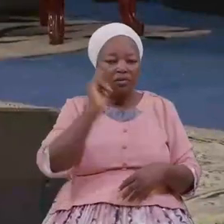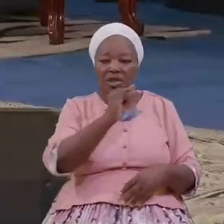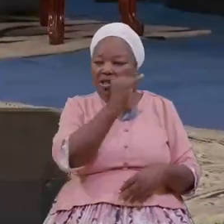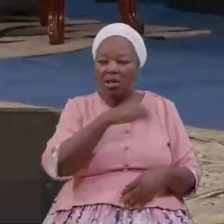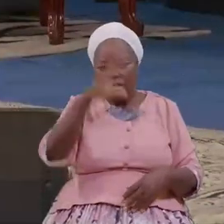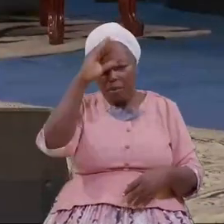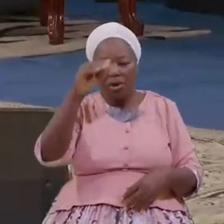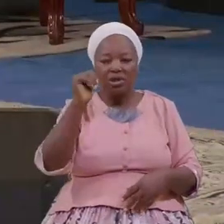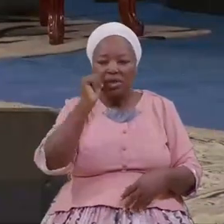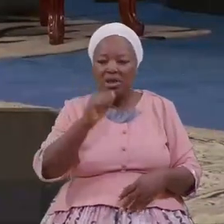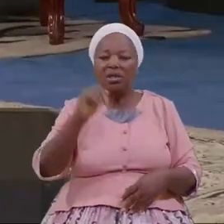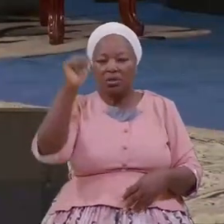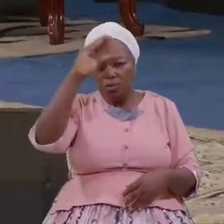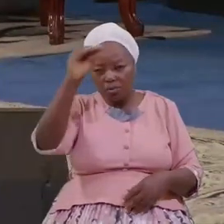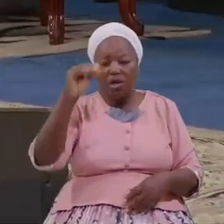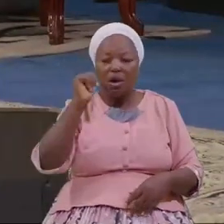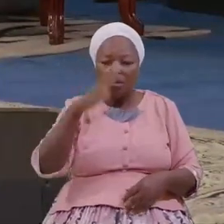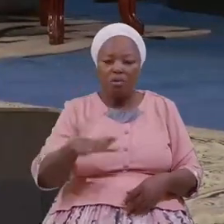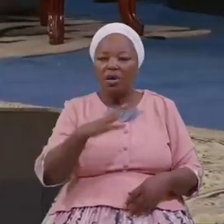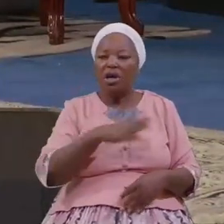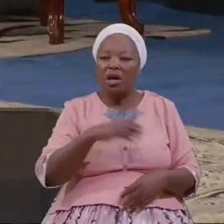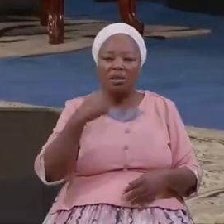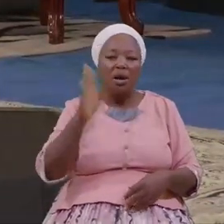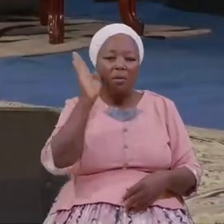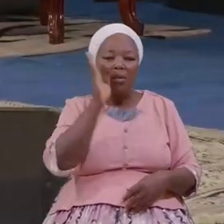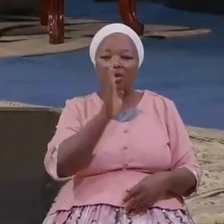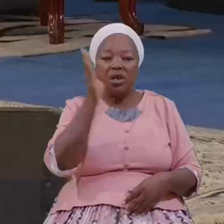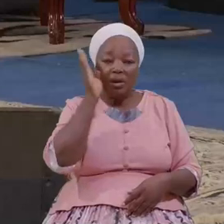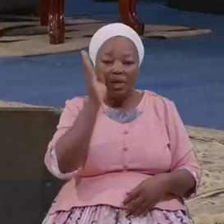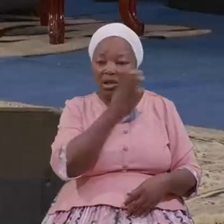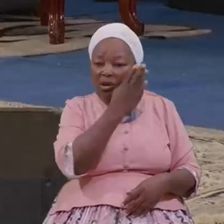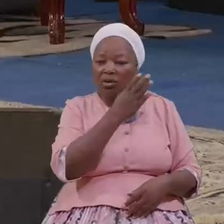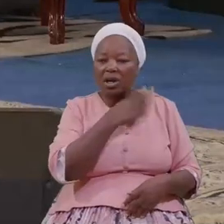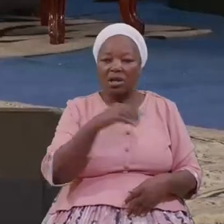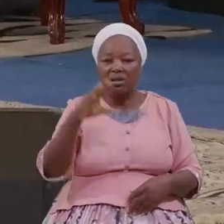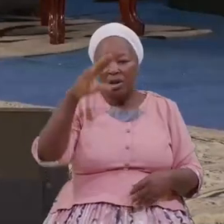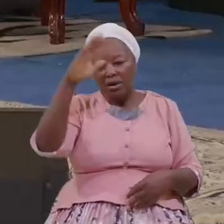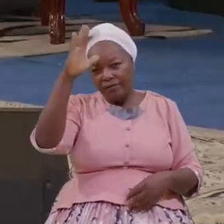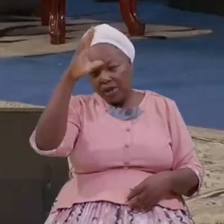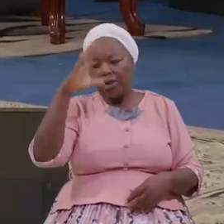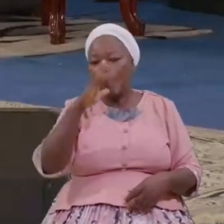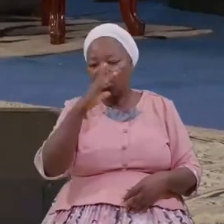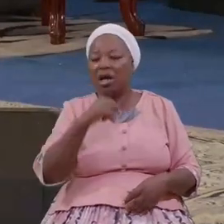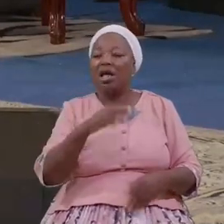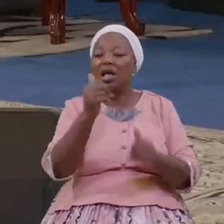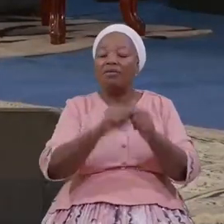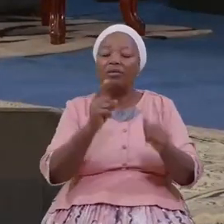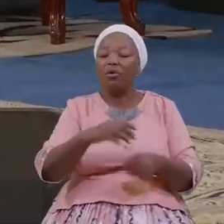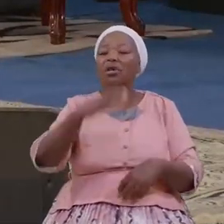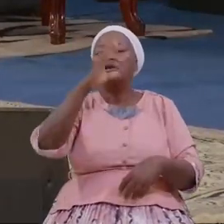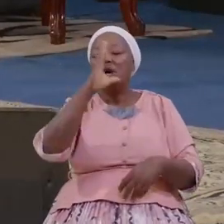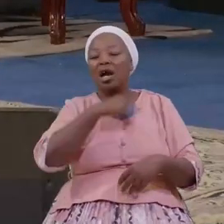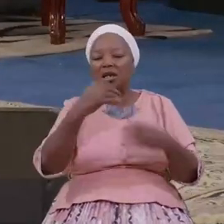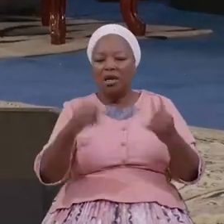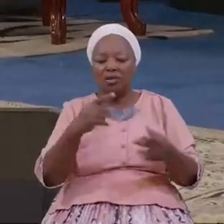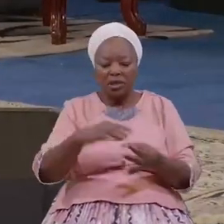pour les femmes, pour les célibataires, pour les pères, pour les mères, pour les vieux, et tout le monde en a bu. Et maintenant, l'Esprit de Dieu